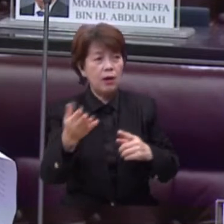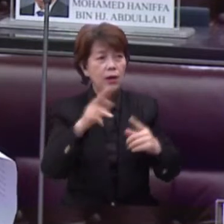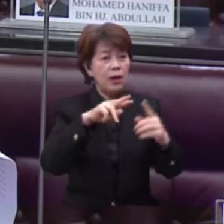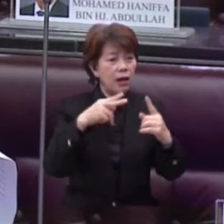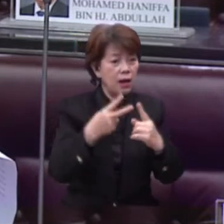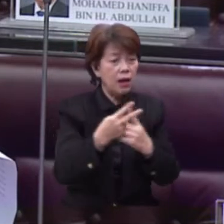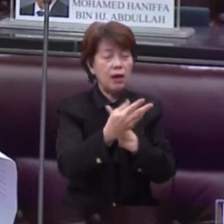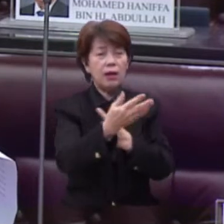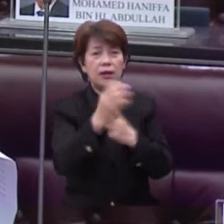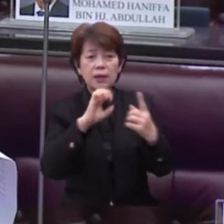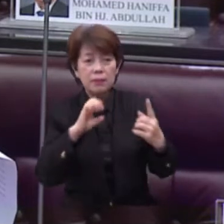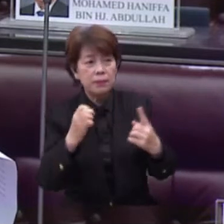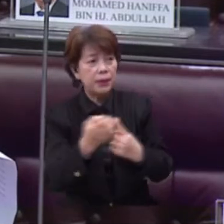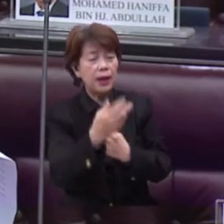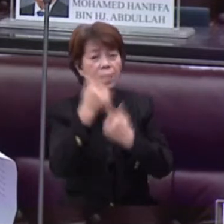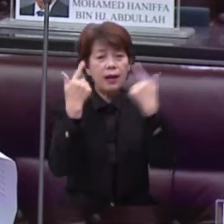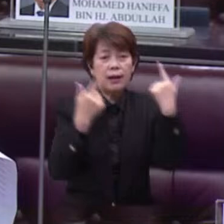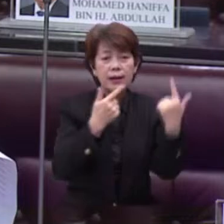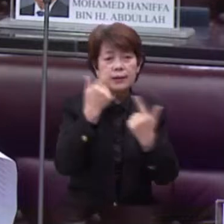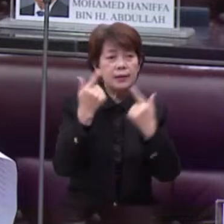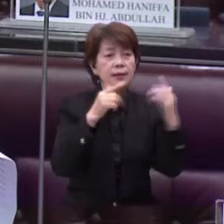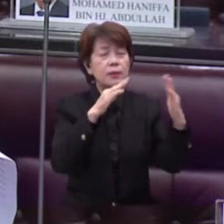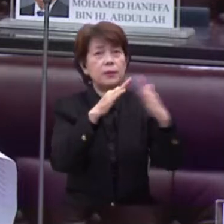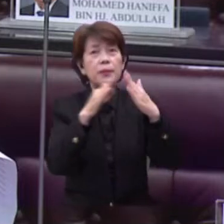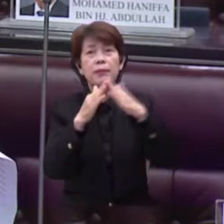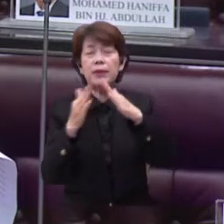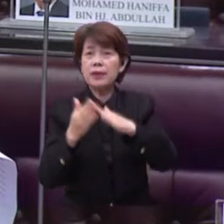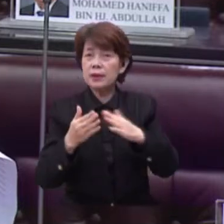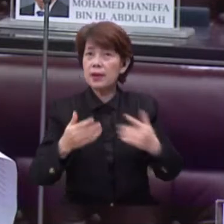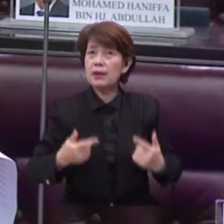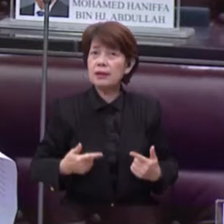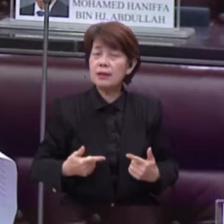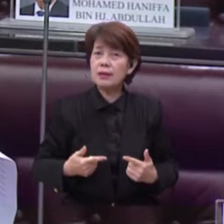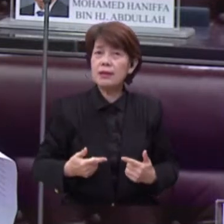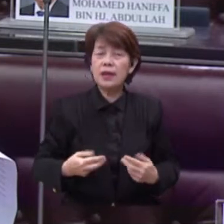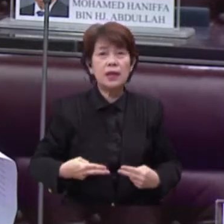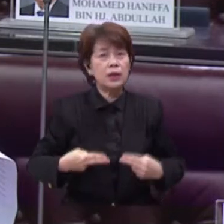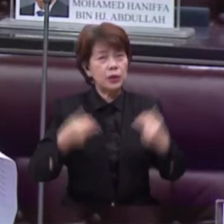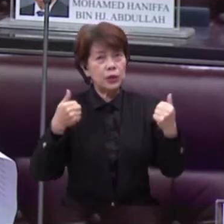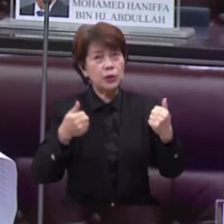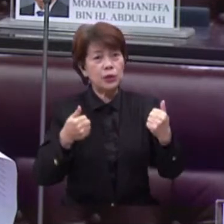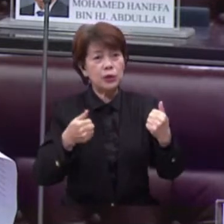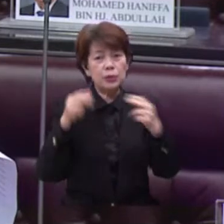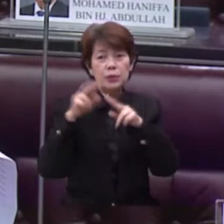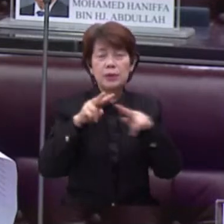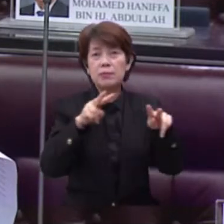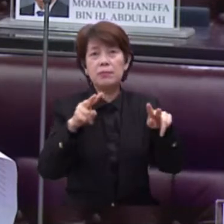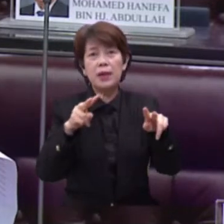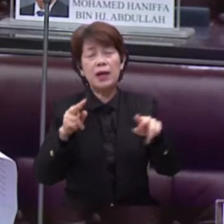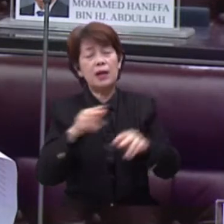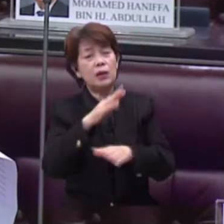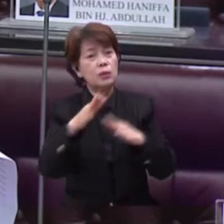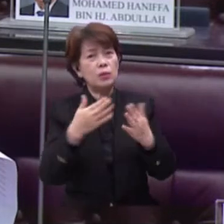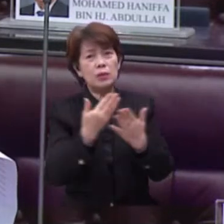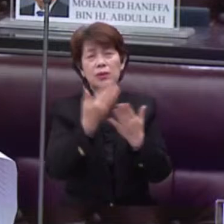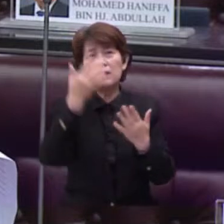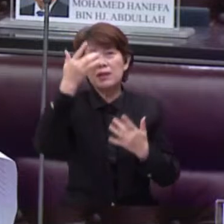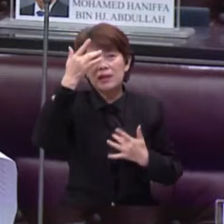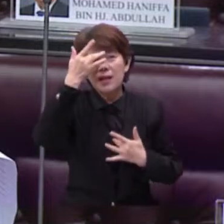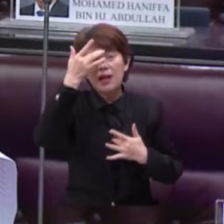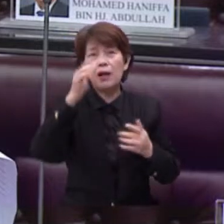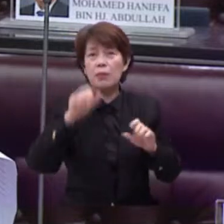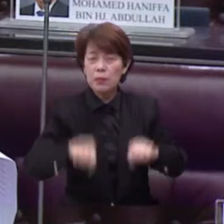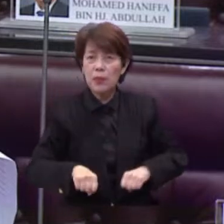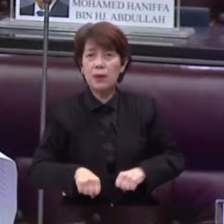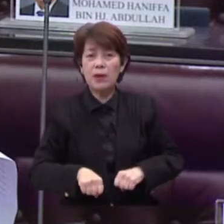sebagainya lawatan ke rumah atau tempat tinggal juga boleh dilakukan mangsa-mangsa ini bolehlah kita update keadaan